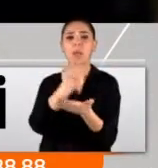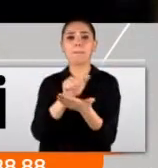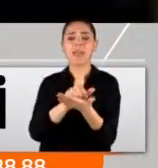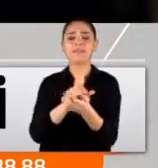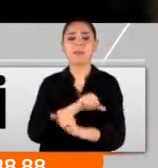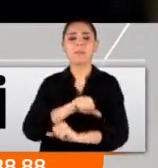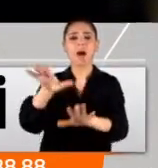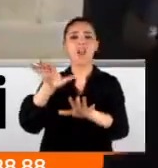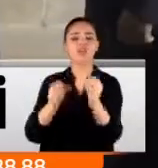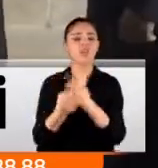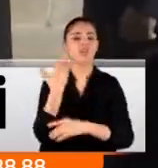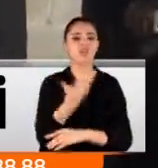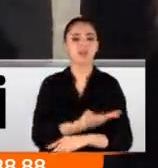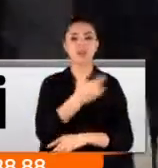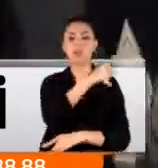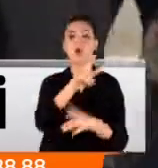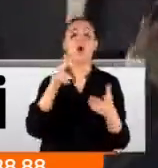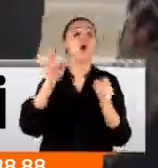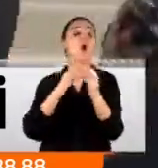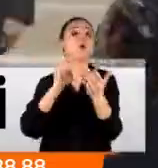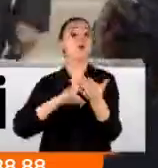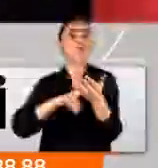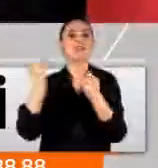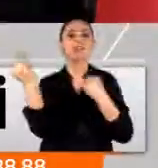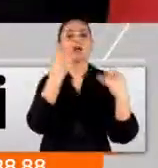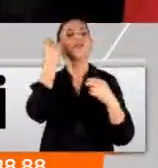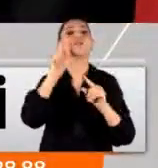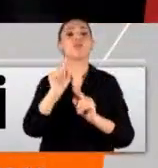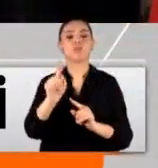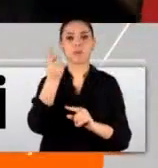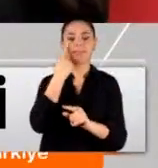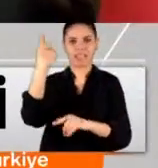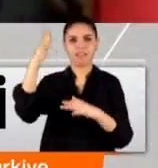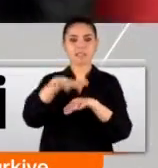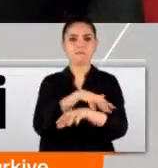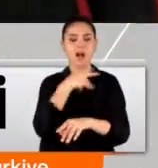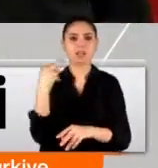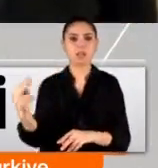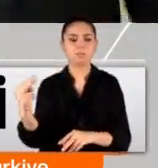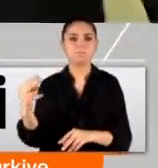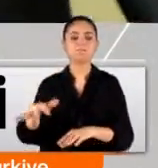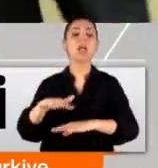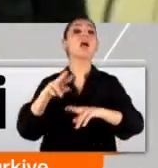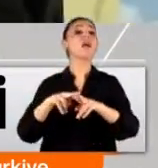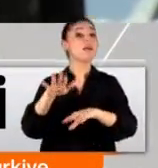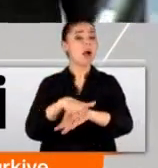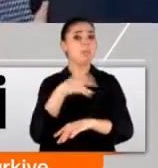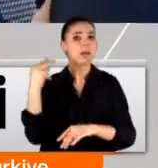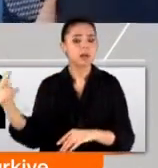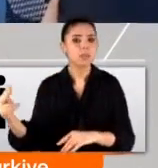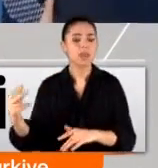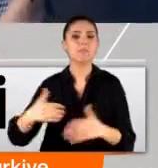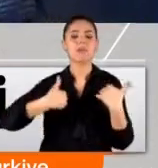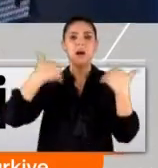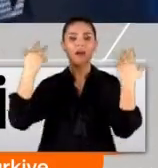servis edildiği ortaya çıktı. Militan tartışmalarını da unutmadı. Devletin valisine, kaymakamına,